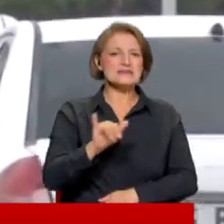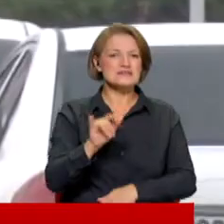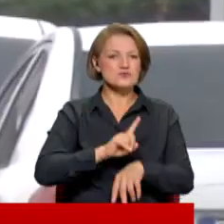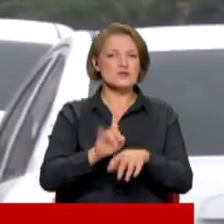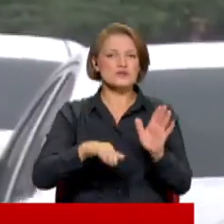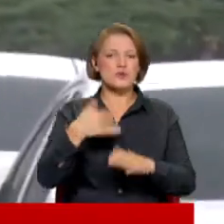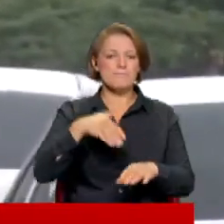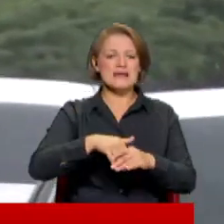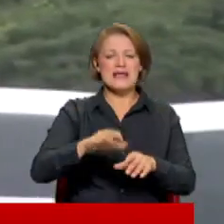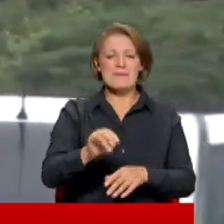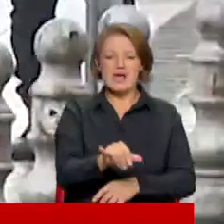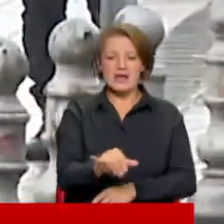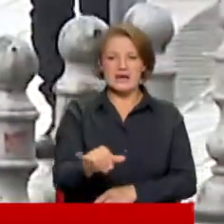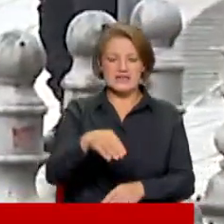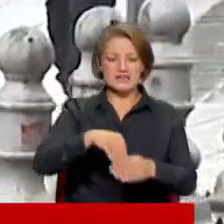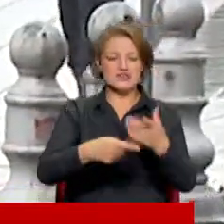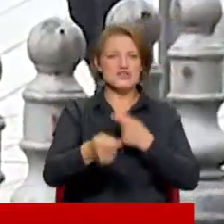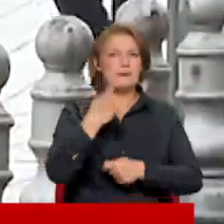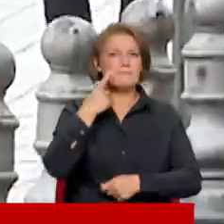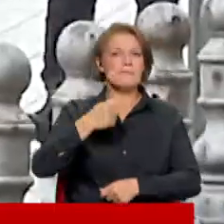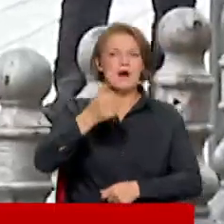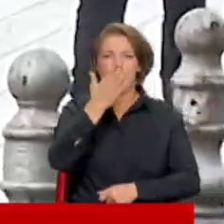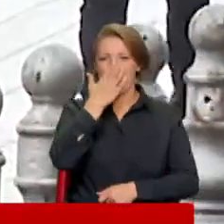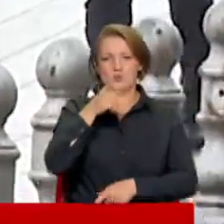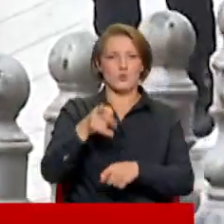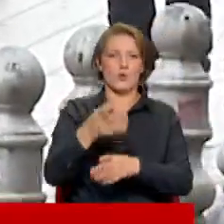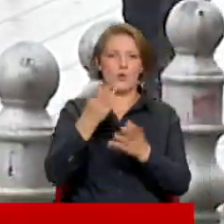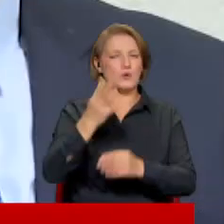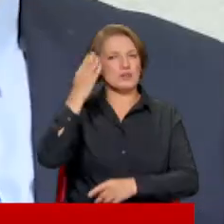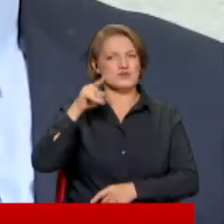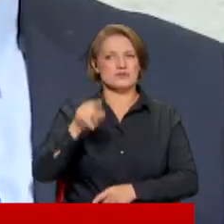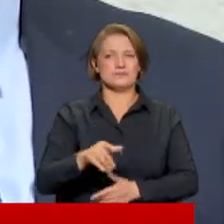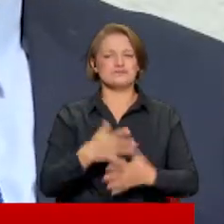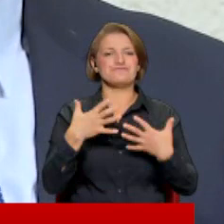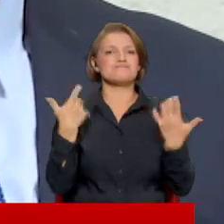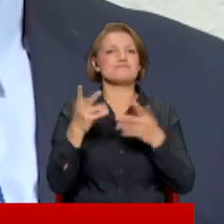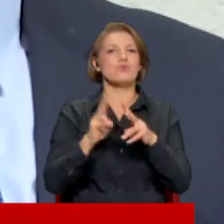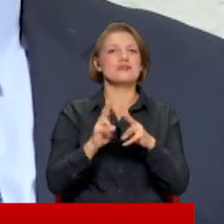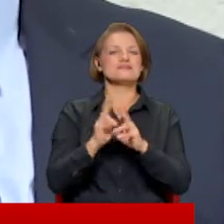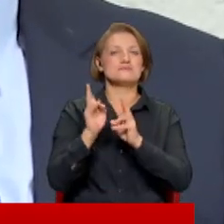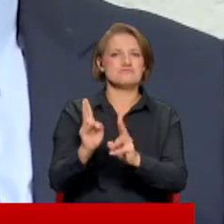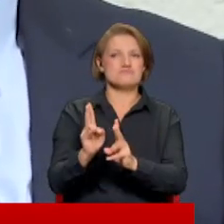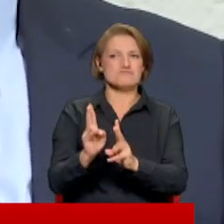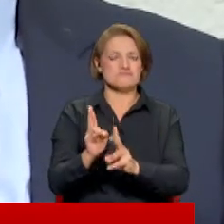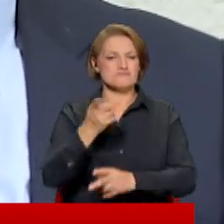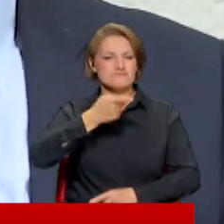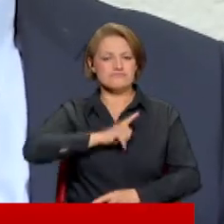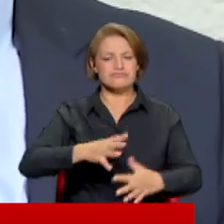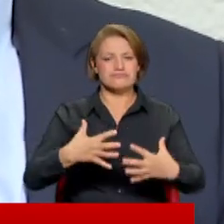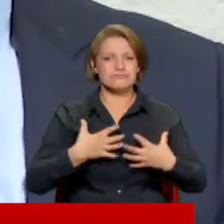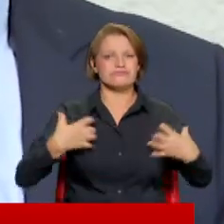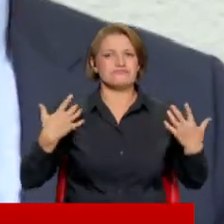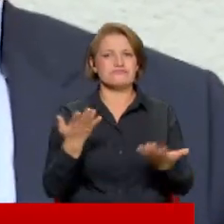kaynağının meclisin hemen yanındaki İçişleri Bakanlığı'nın önü olduğu anlaşıldı. Kahraman polisimizin cevaliyeti,